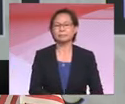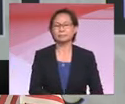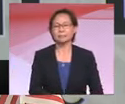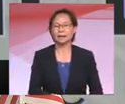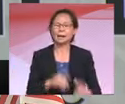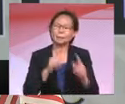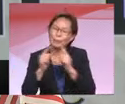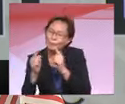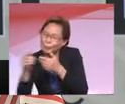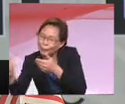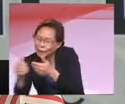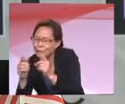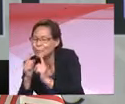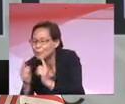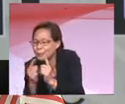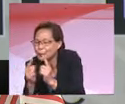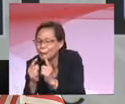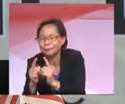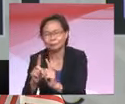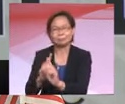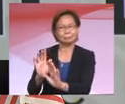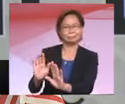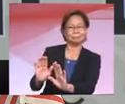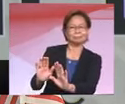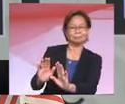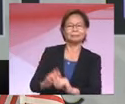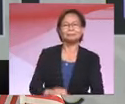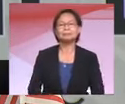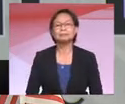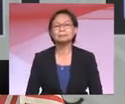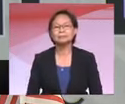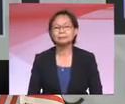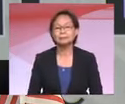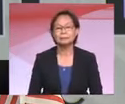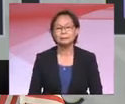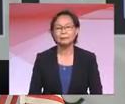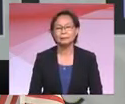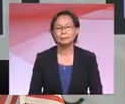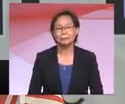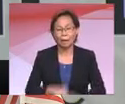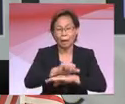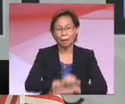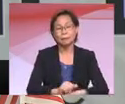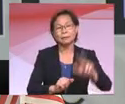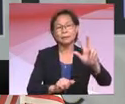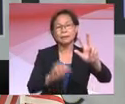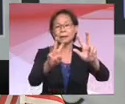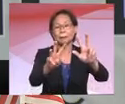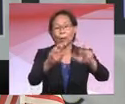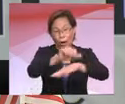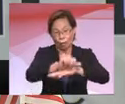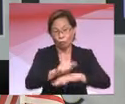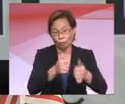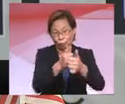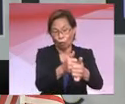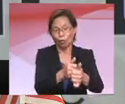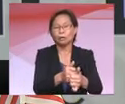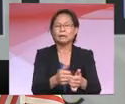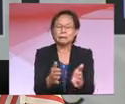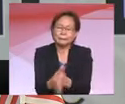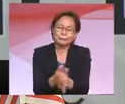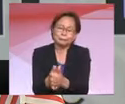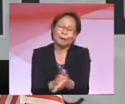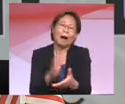elak sembang atau bertutur dengan jarak yang dekat, a close conversation. Amalkan 3W iaitu kerap mencuci